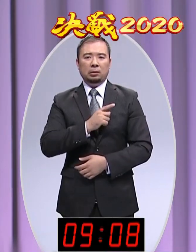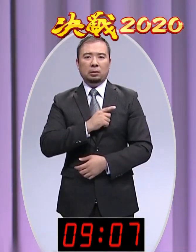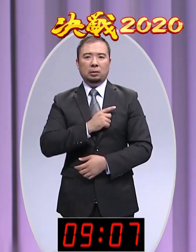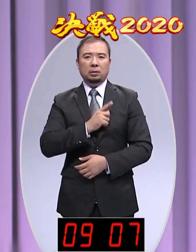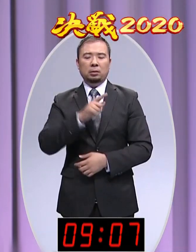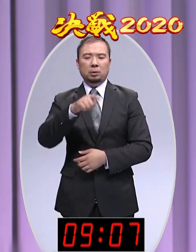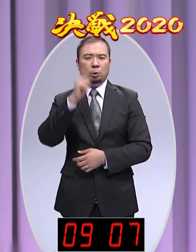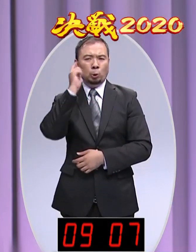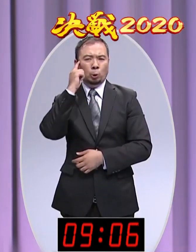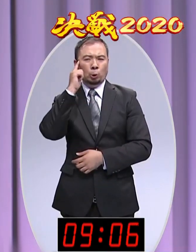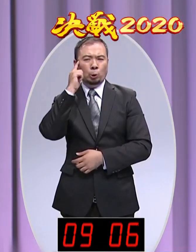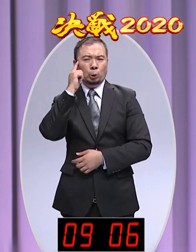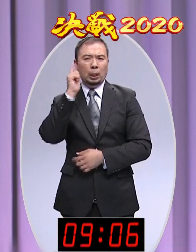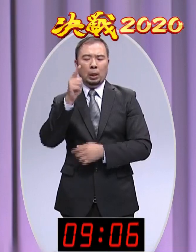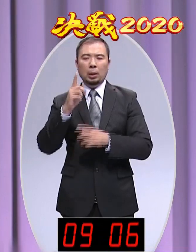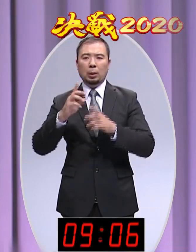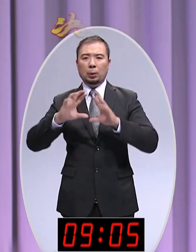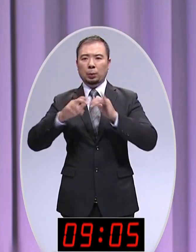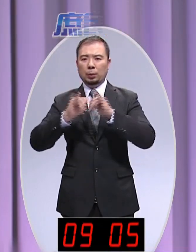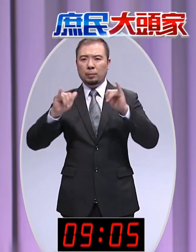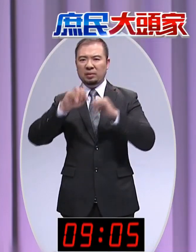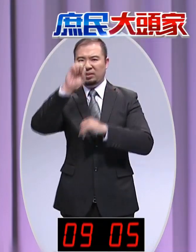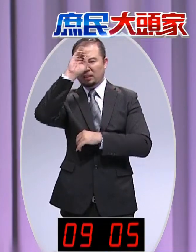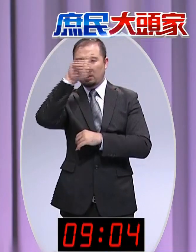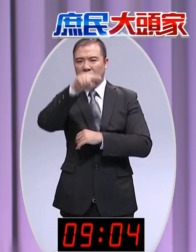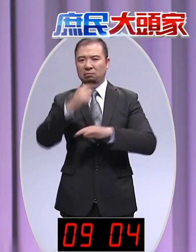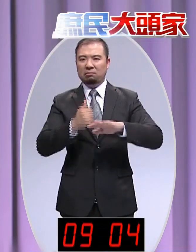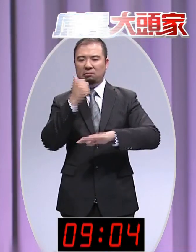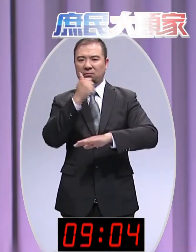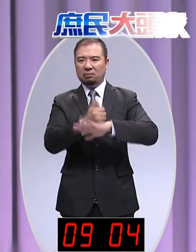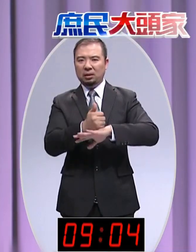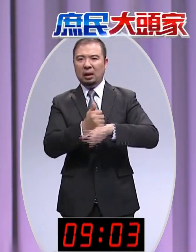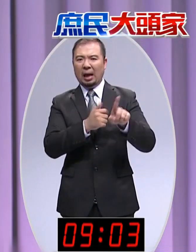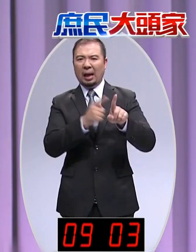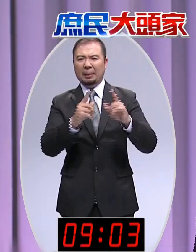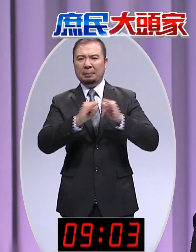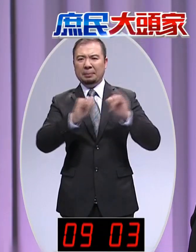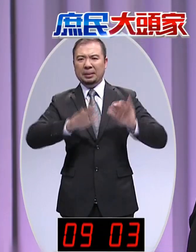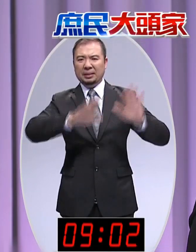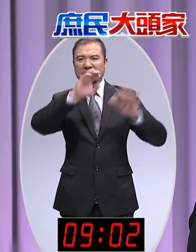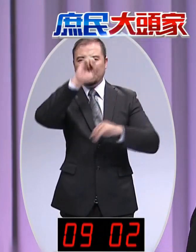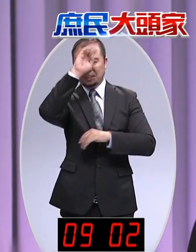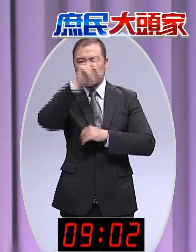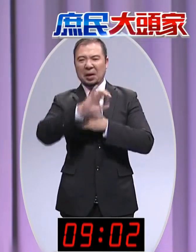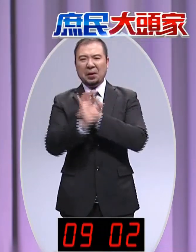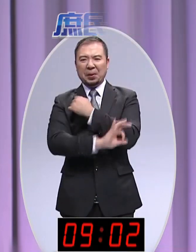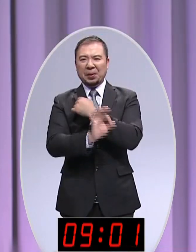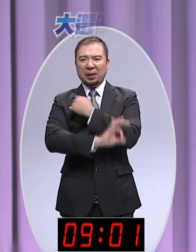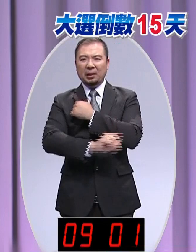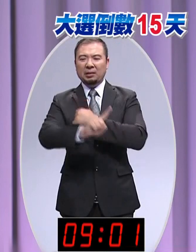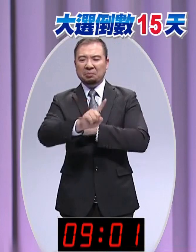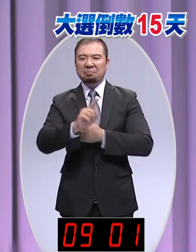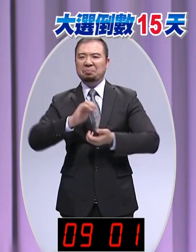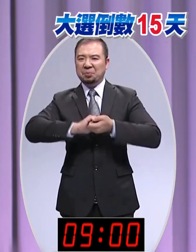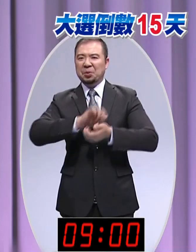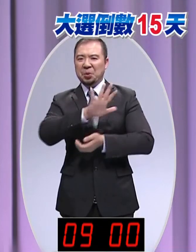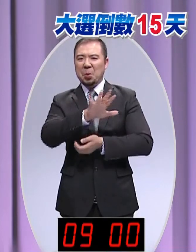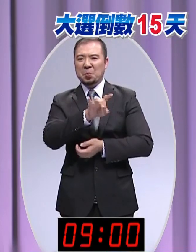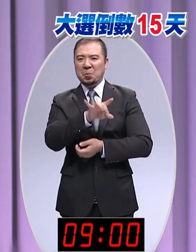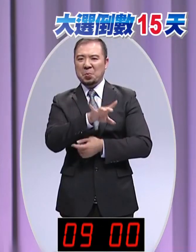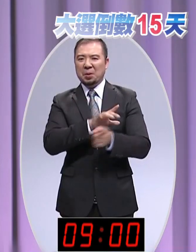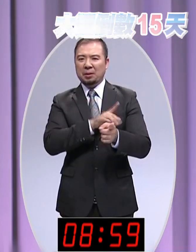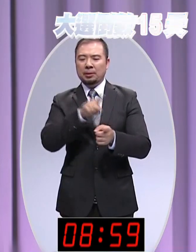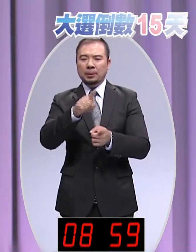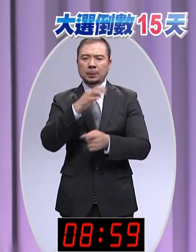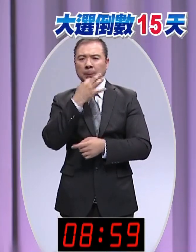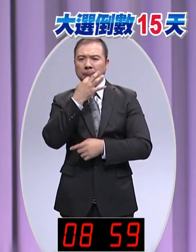逻辑来想象说民进党执政一定贪污，可是你没有拿出任何的证据出来，你的经验还是国